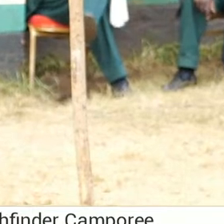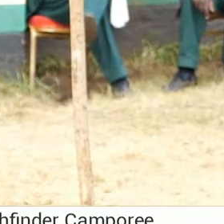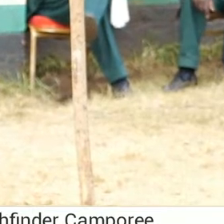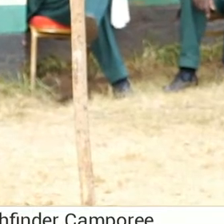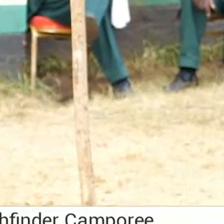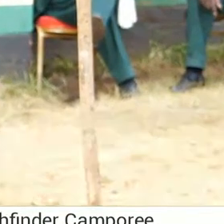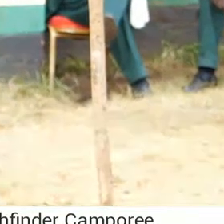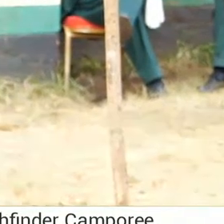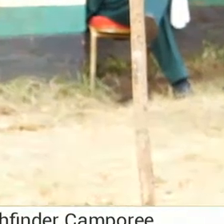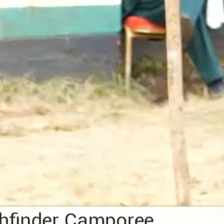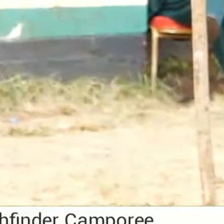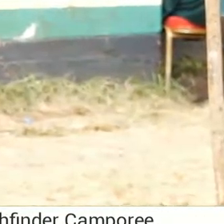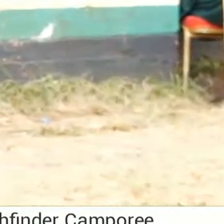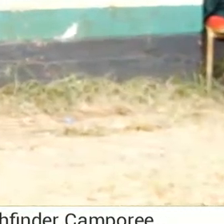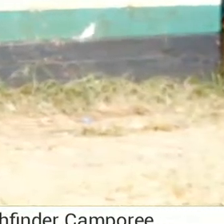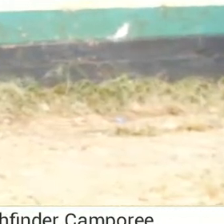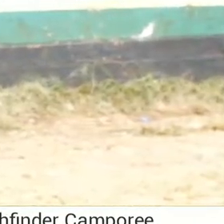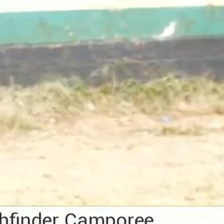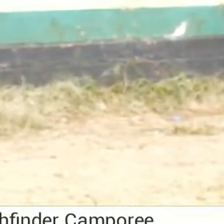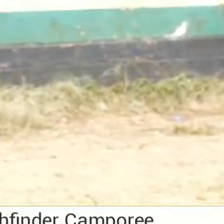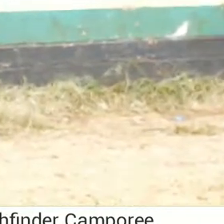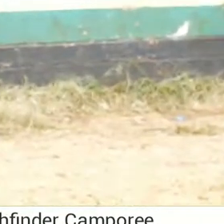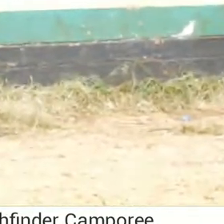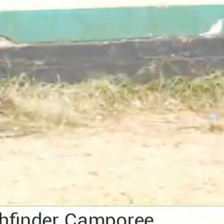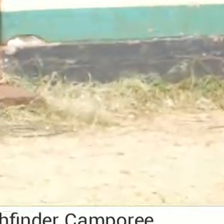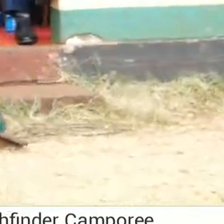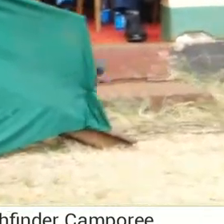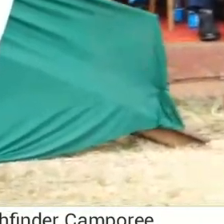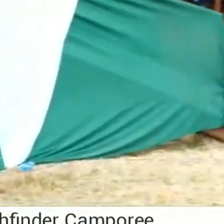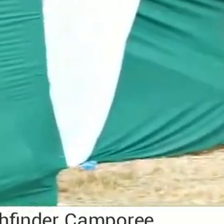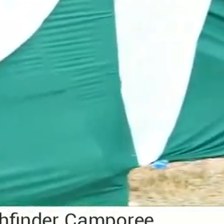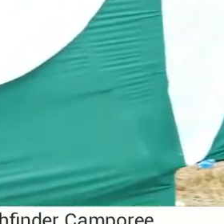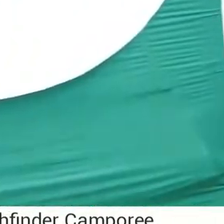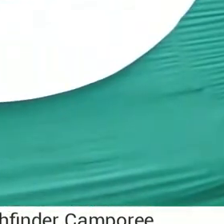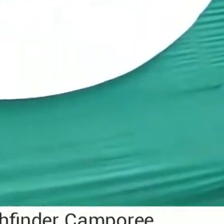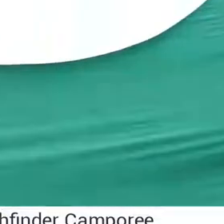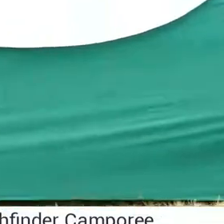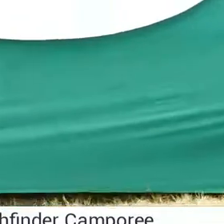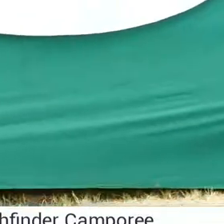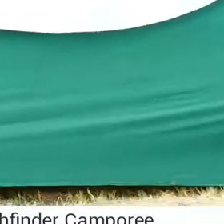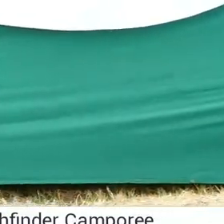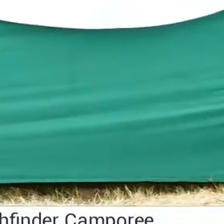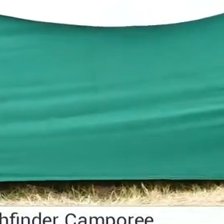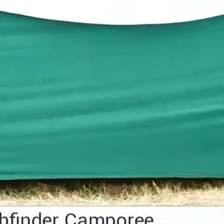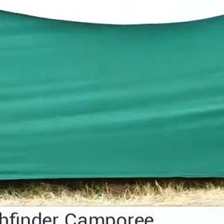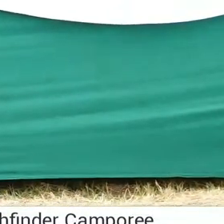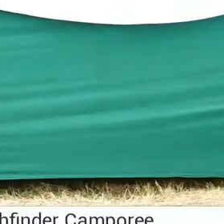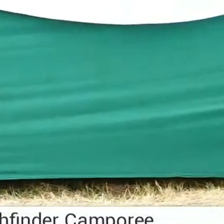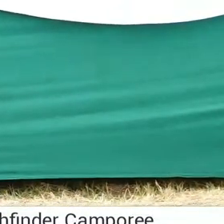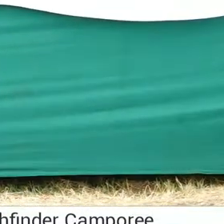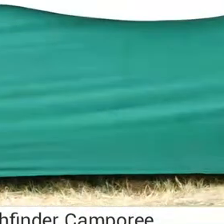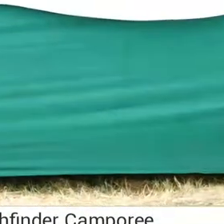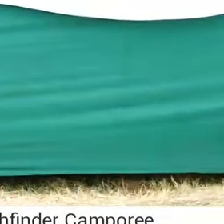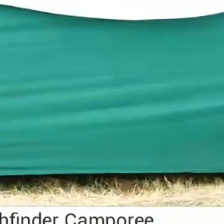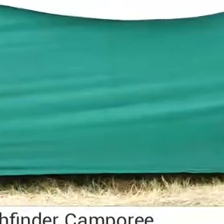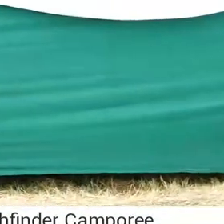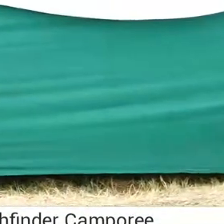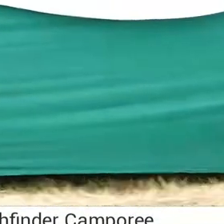Kwa hivyo kama ulikuwa unasonga, sasa tulia. Katika jamii moja, baba mmoja aliishi nyumba na mtoto wake